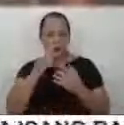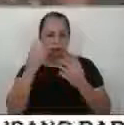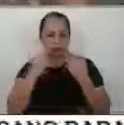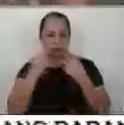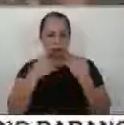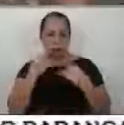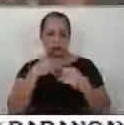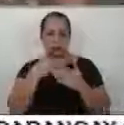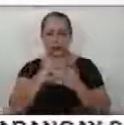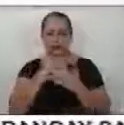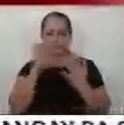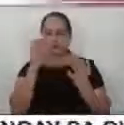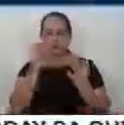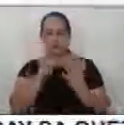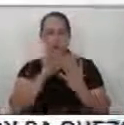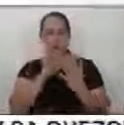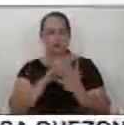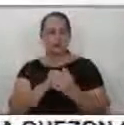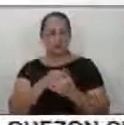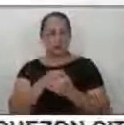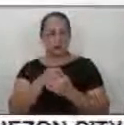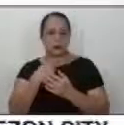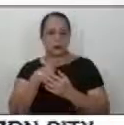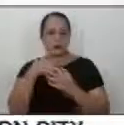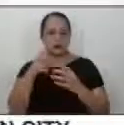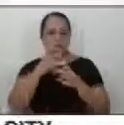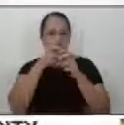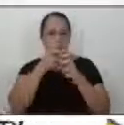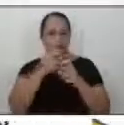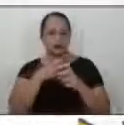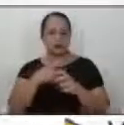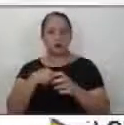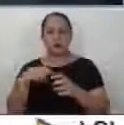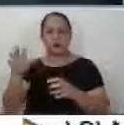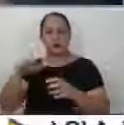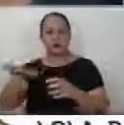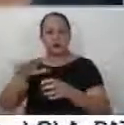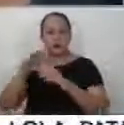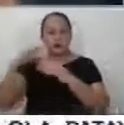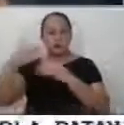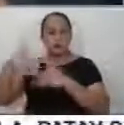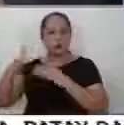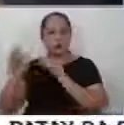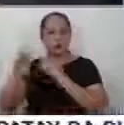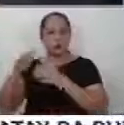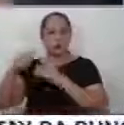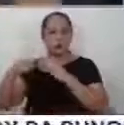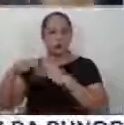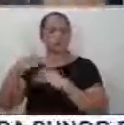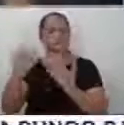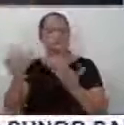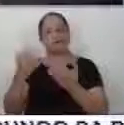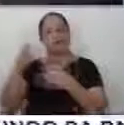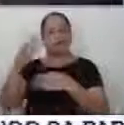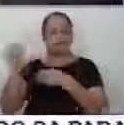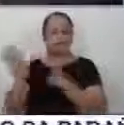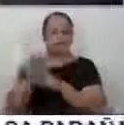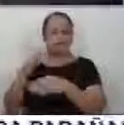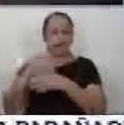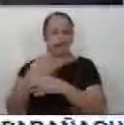na ang fully vaccinated sa NCR o katumbas ng 61% ng target population. Now, you may